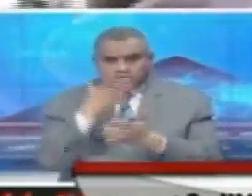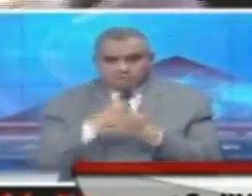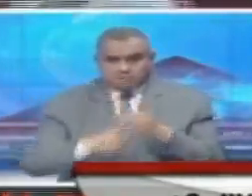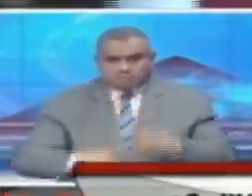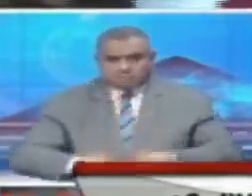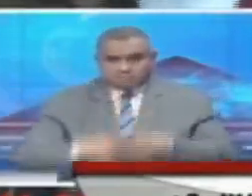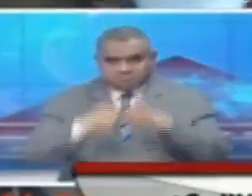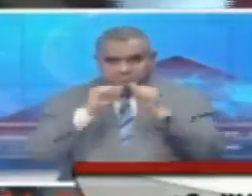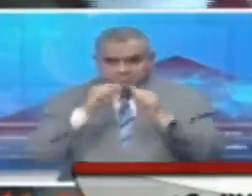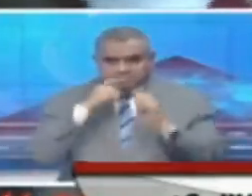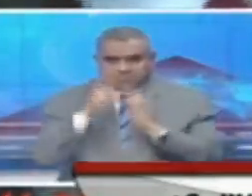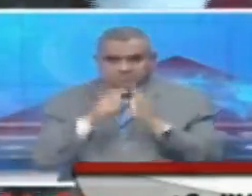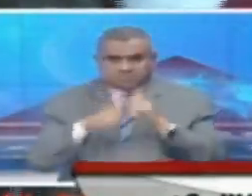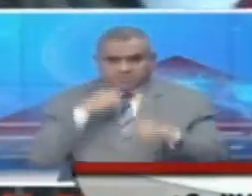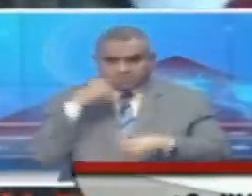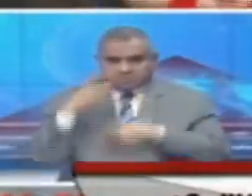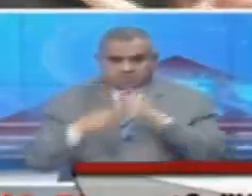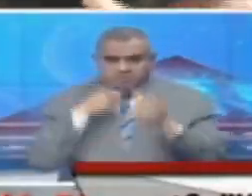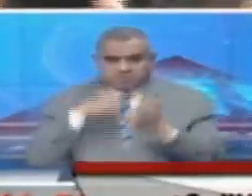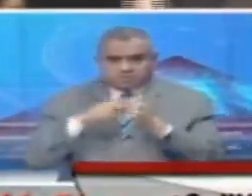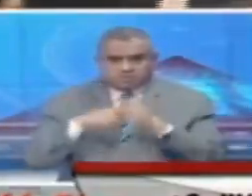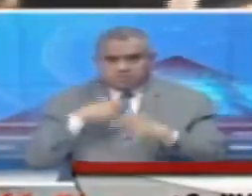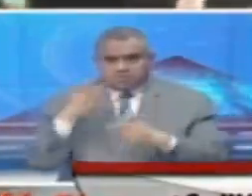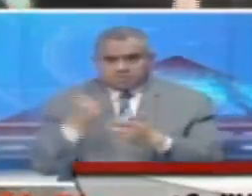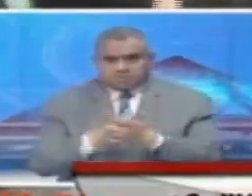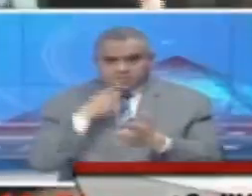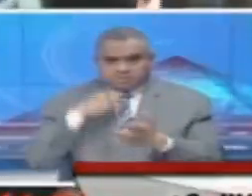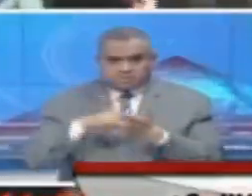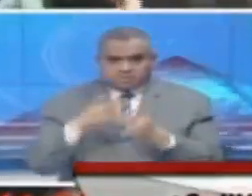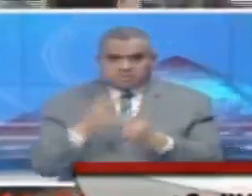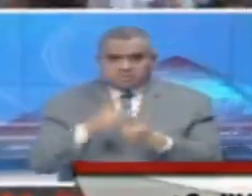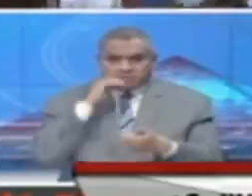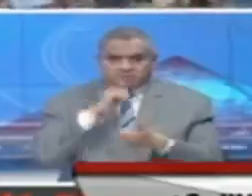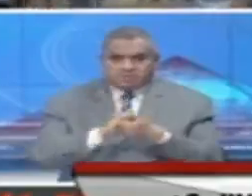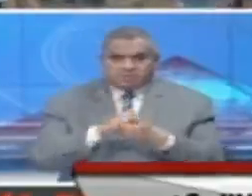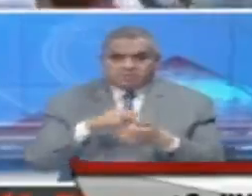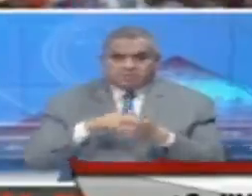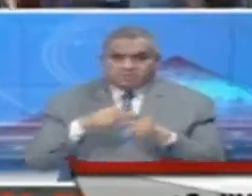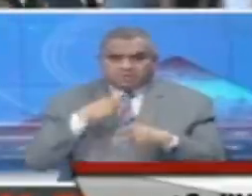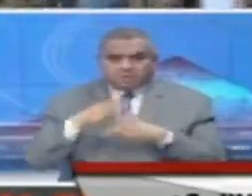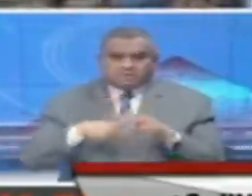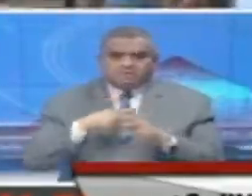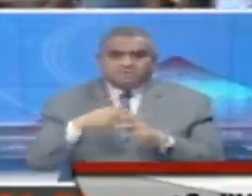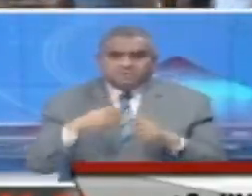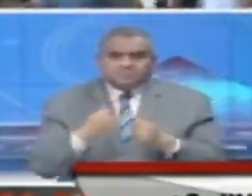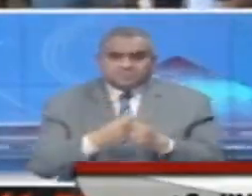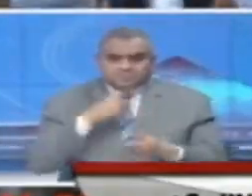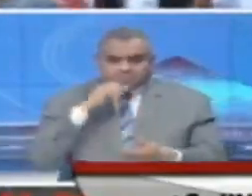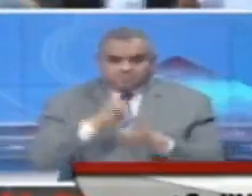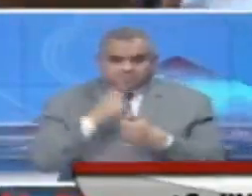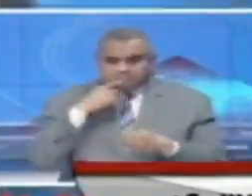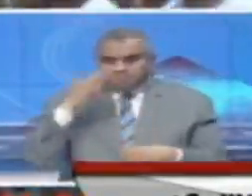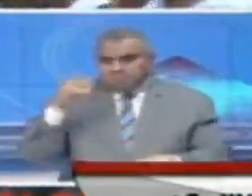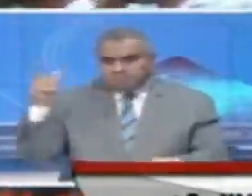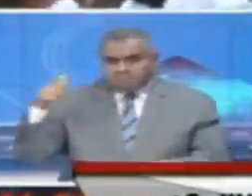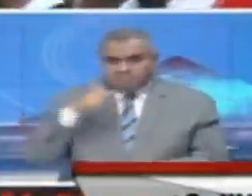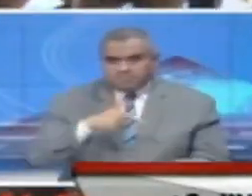ارتعدت، فبثورتها قامت، فكانت في مقدمة الصفوف في 30 يونيو